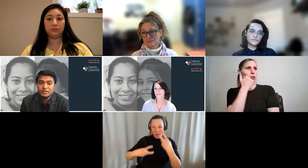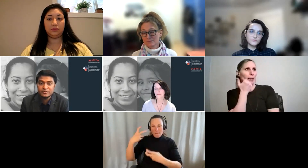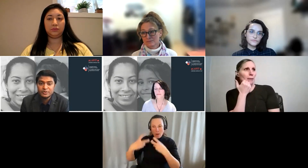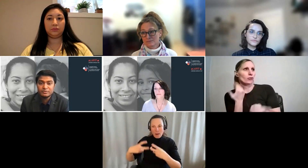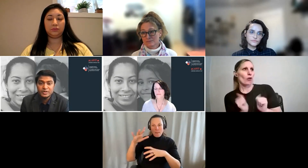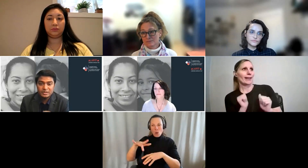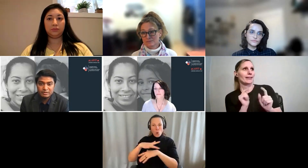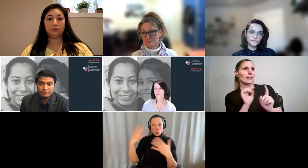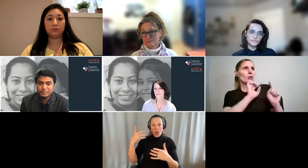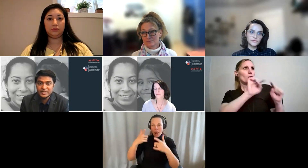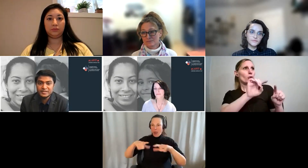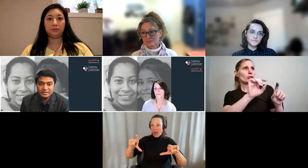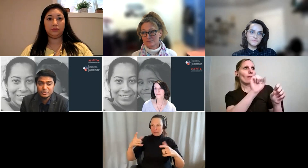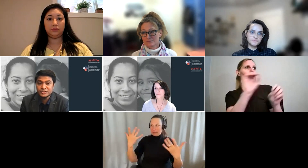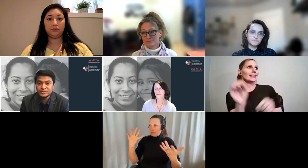d'eux-mêmes d'aller